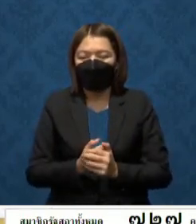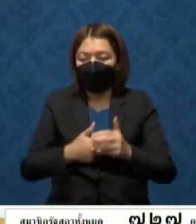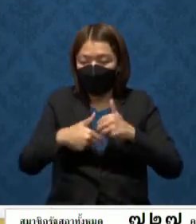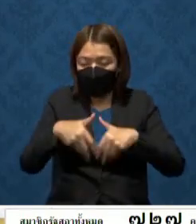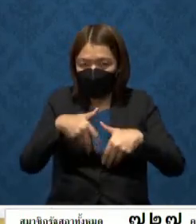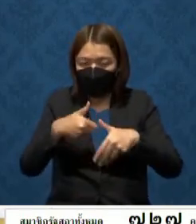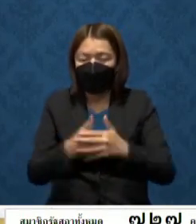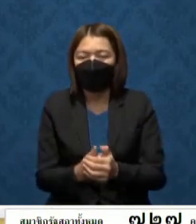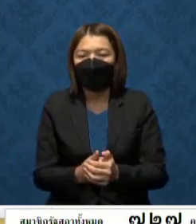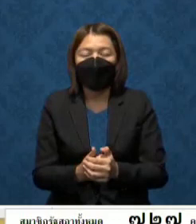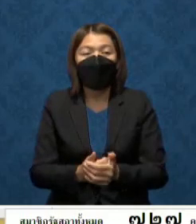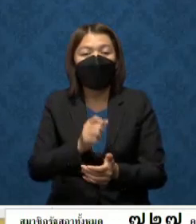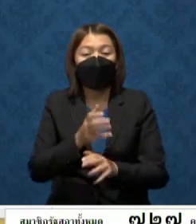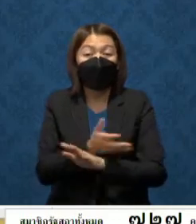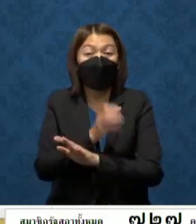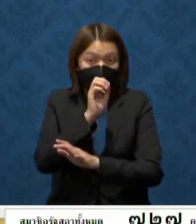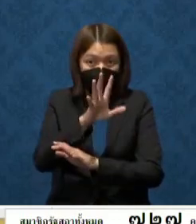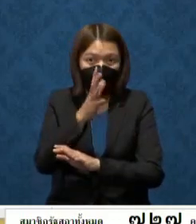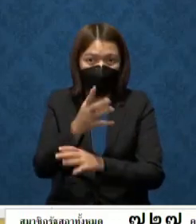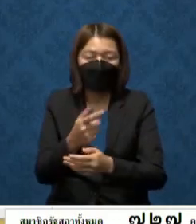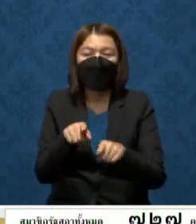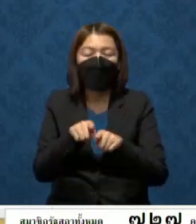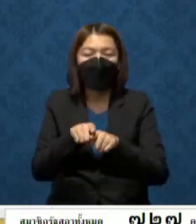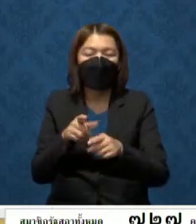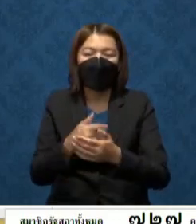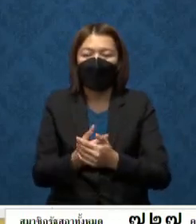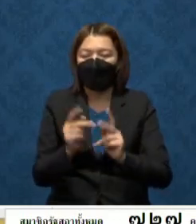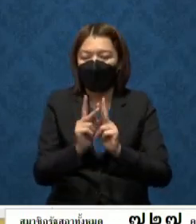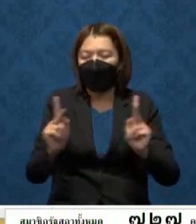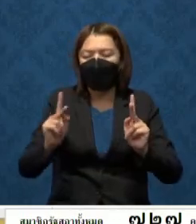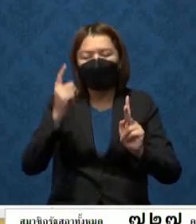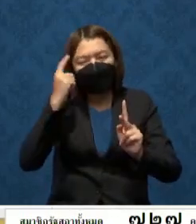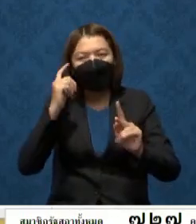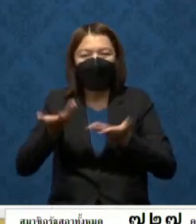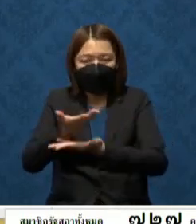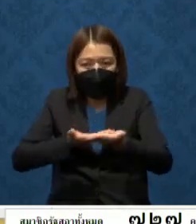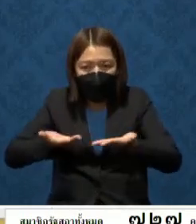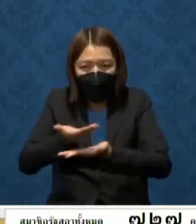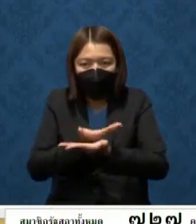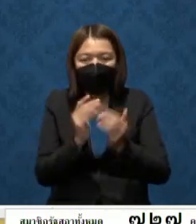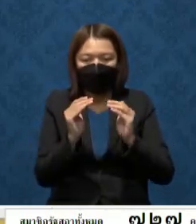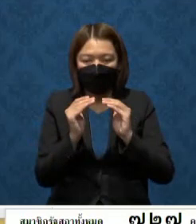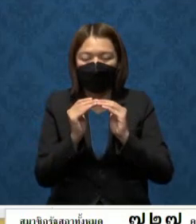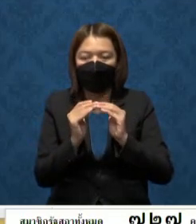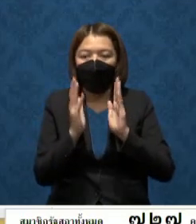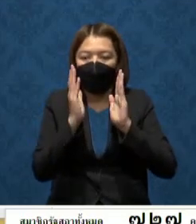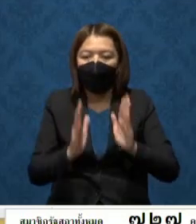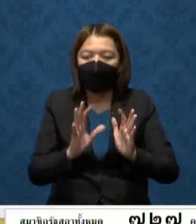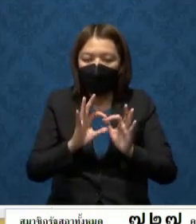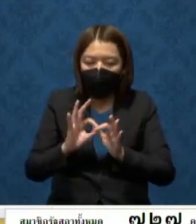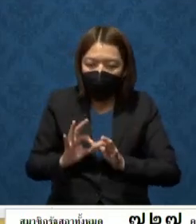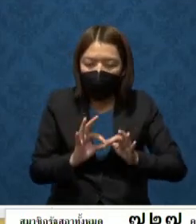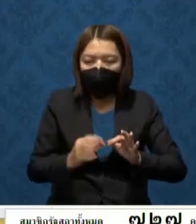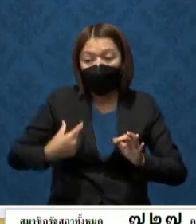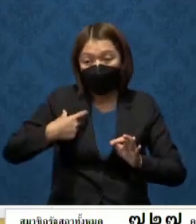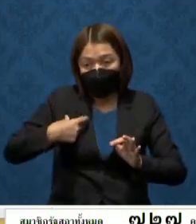าชนไว้อย่ทผมได้กาบเรียนกำแงการจึงมาพิธนาว่าเมื่อสิทธของผู้มีส่วเกี่วทร่ได้ถูกกำหนด